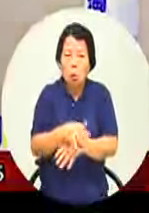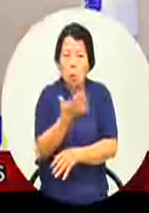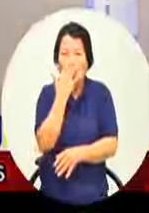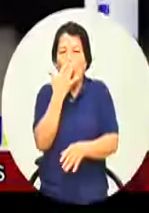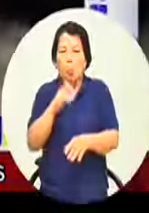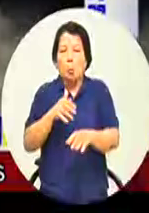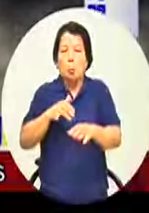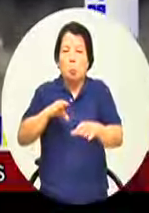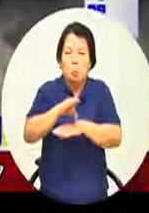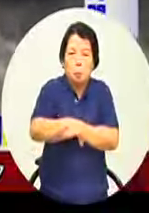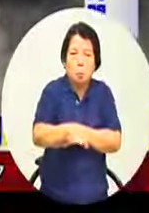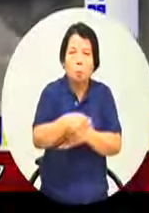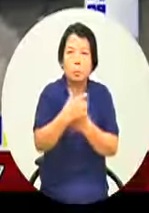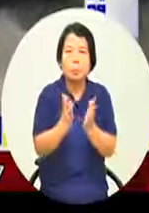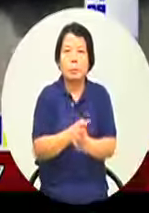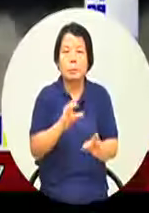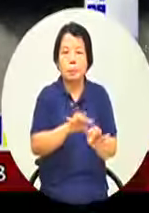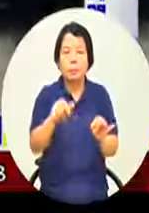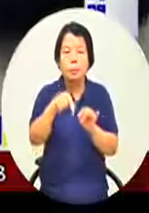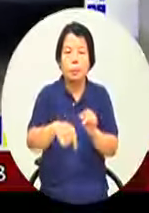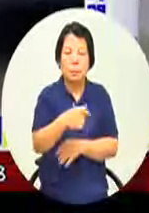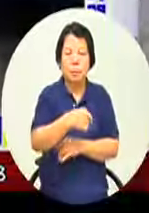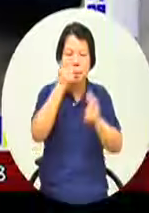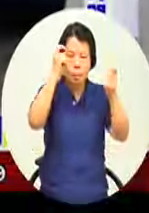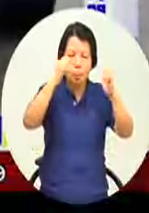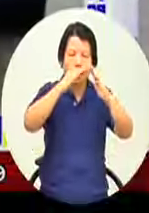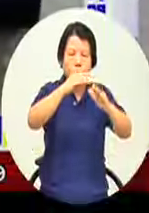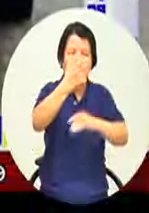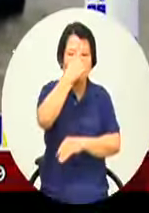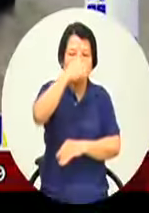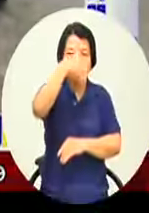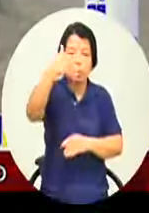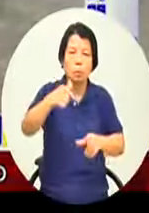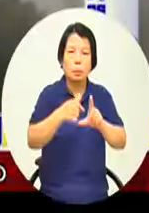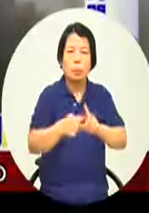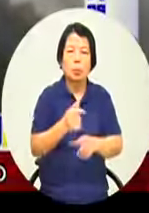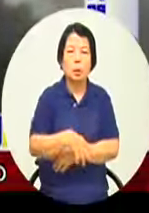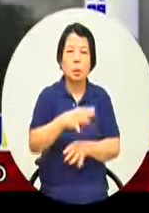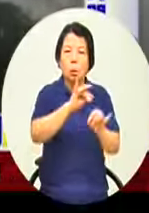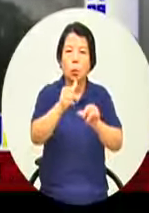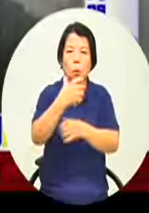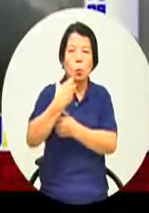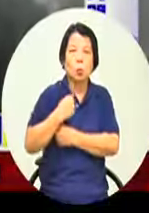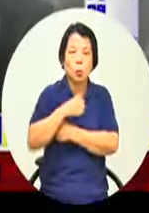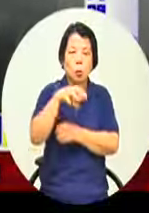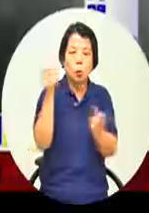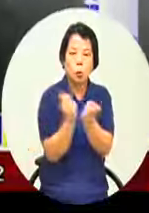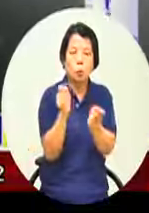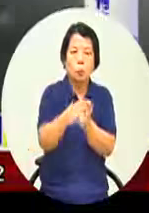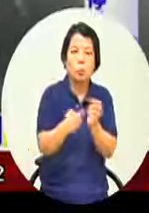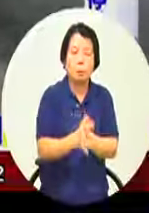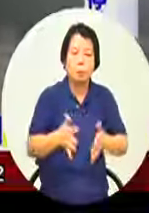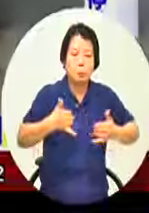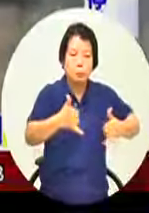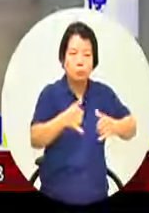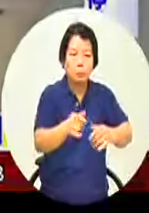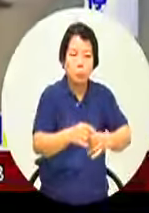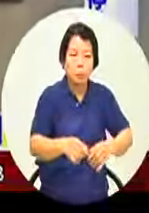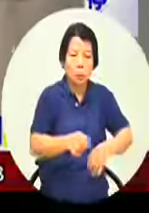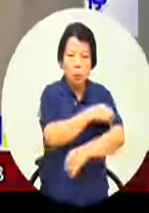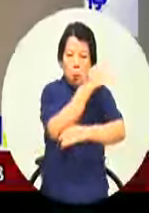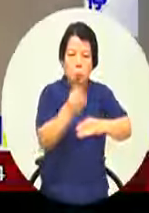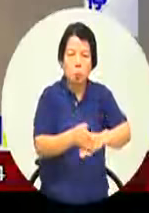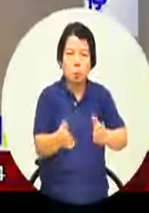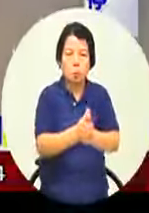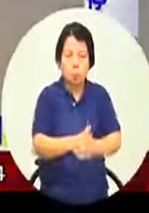就开过去。而这个地点位在高雄市凤山区陆军部校附近，可以看到整个街道呢一整片呢都